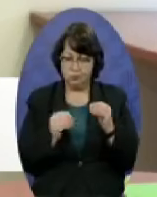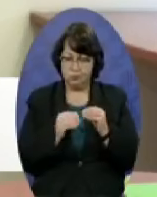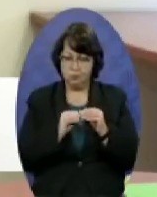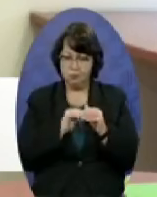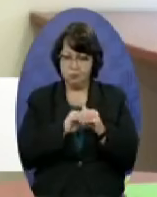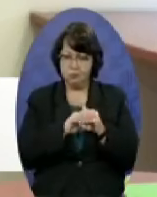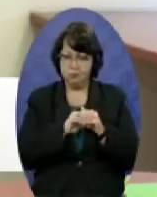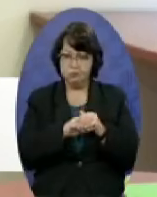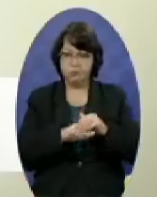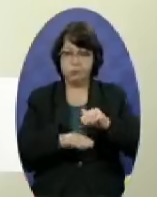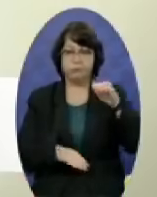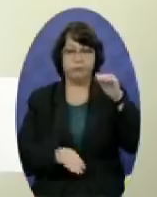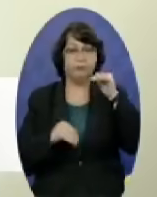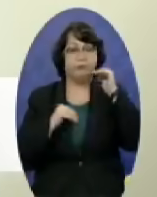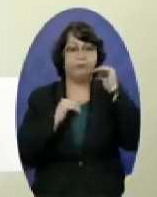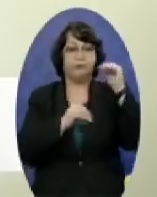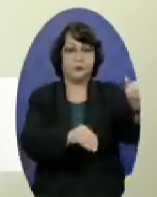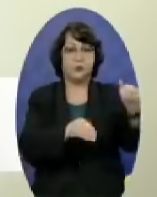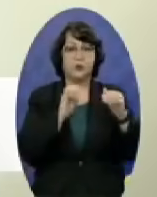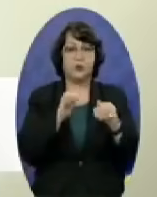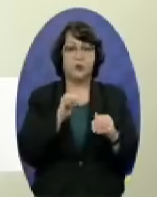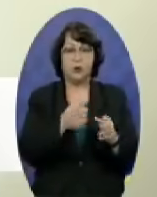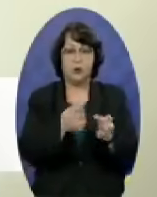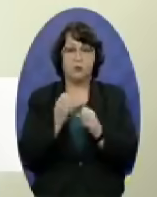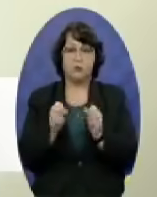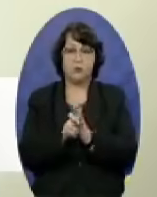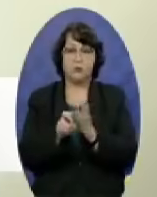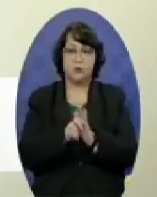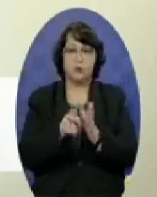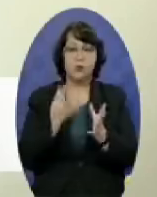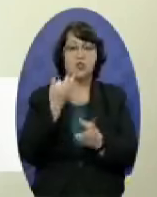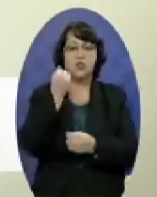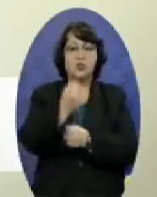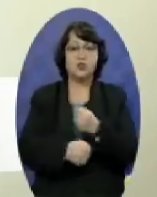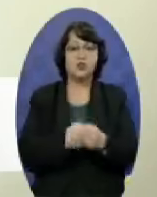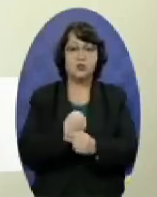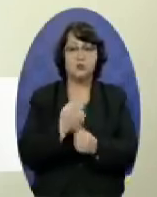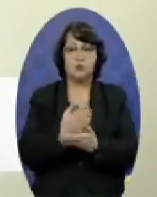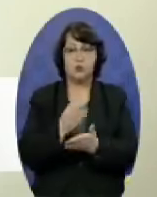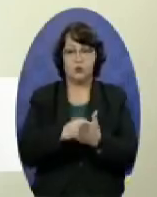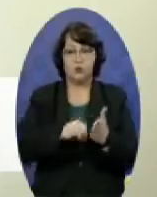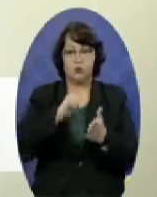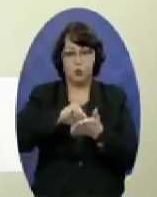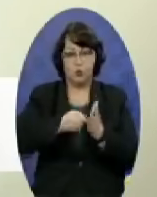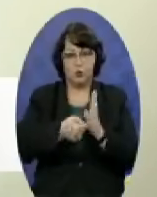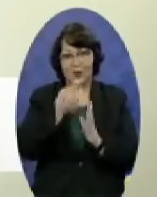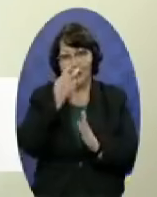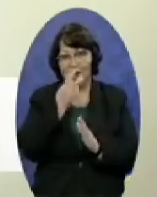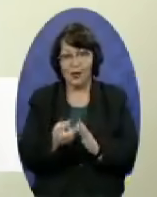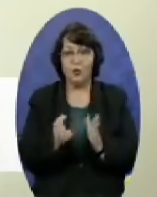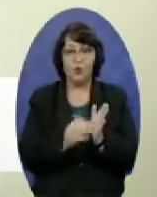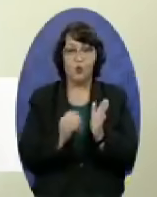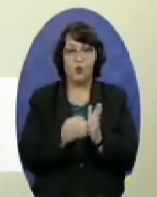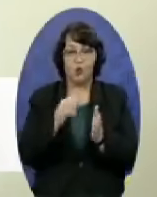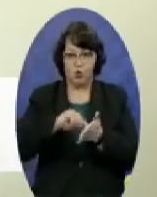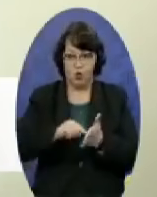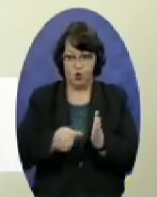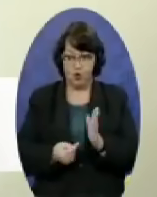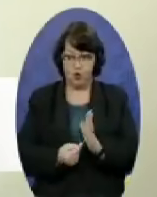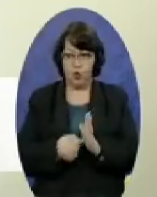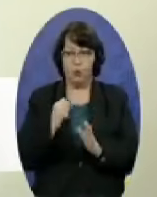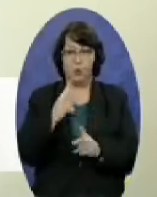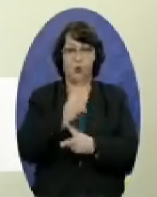төлөөдөл жил аамда. Яг над хэдэн жил байгааг нь сайн тооцоолж авах хэрэгтэй. Магадгүй ингээд дутуу тооцоолчдаг тийм ээ. Тэгээд энэ хууль нь